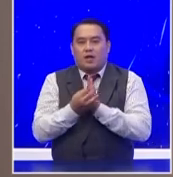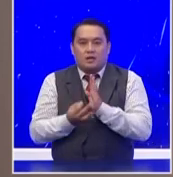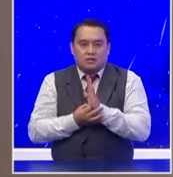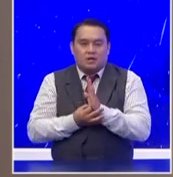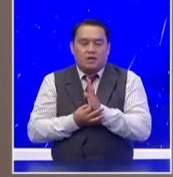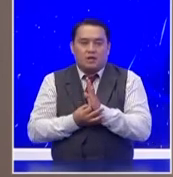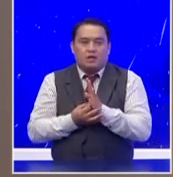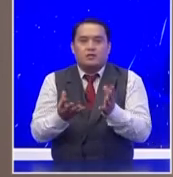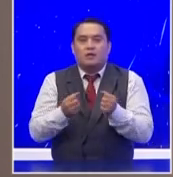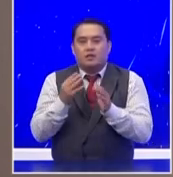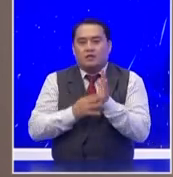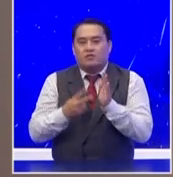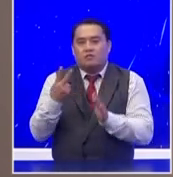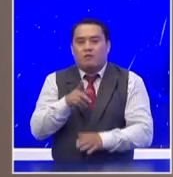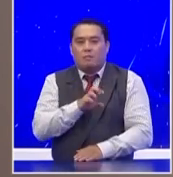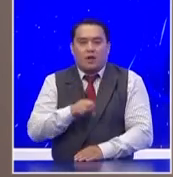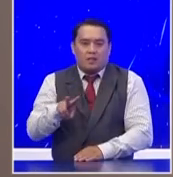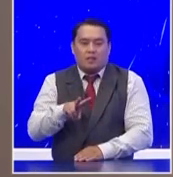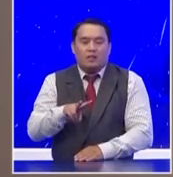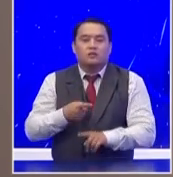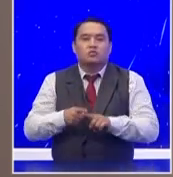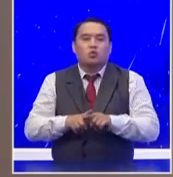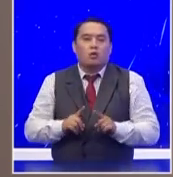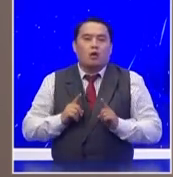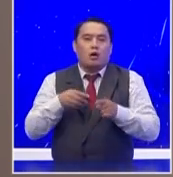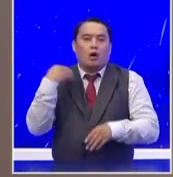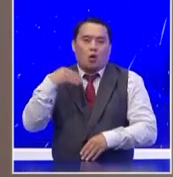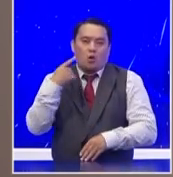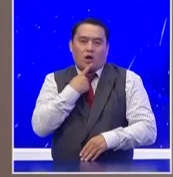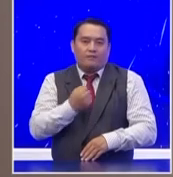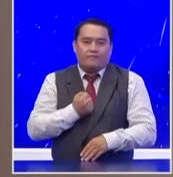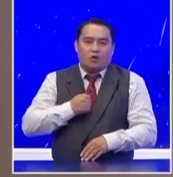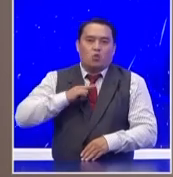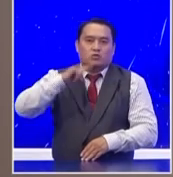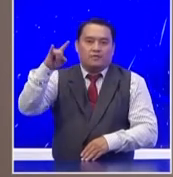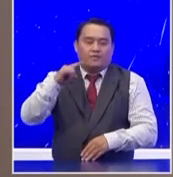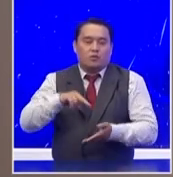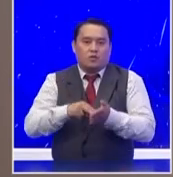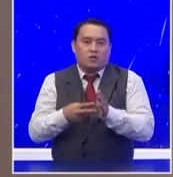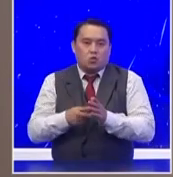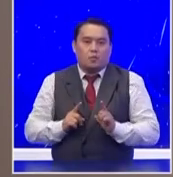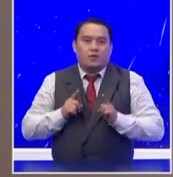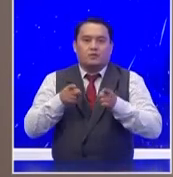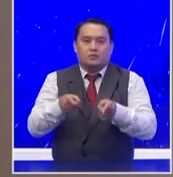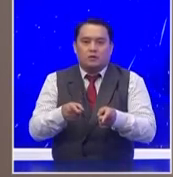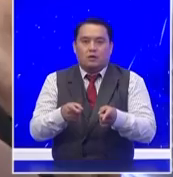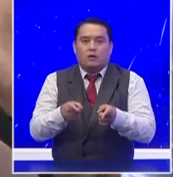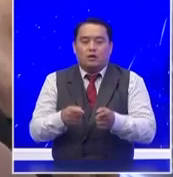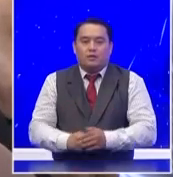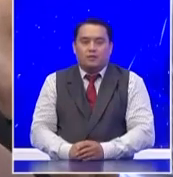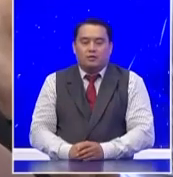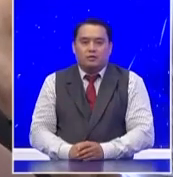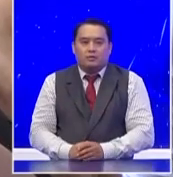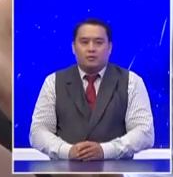ЕНТ, набрал 92 балла. Моя цель – поступить в Актюбинский военный институт сил воздушной обороны. Хочу стать летчиком. В